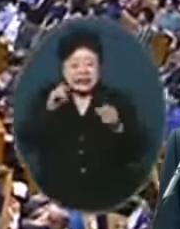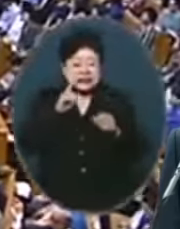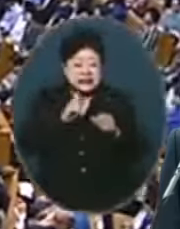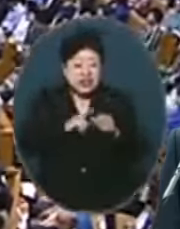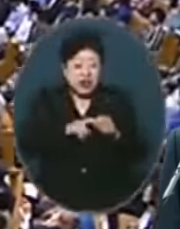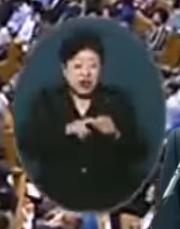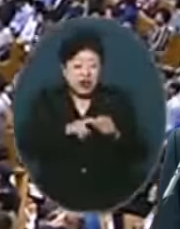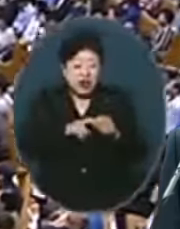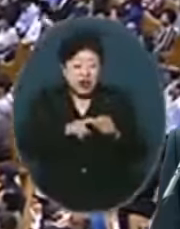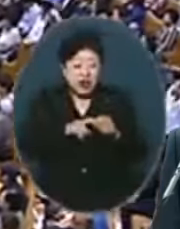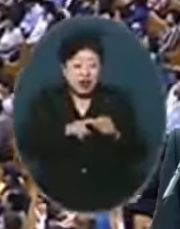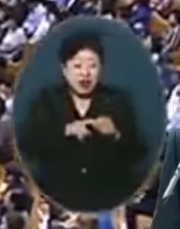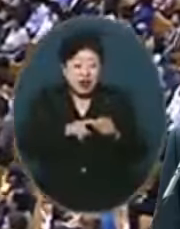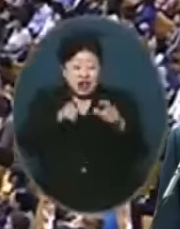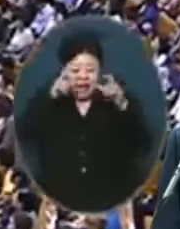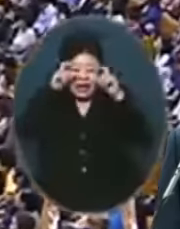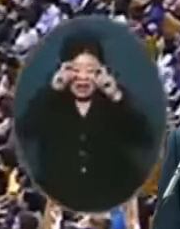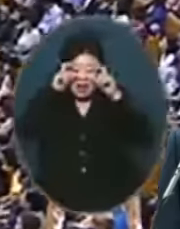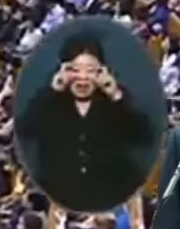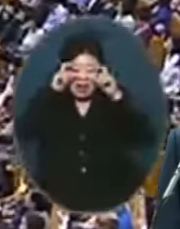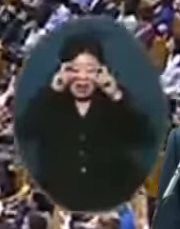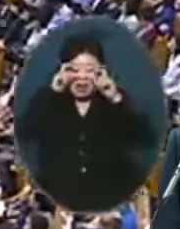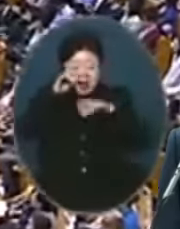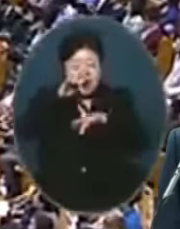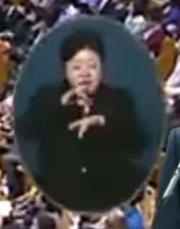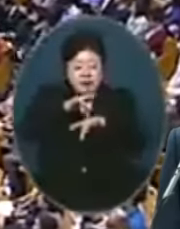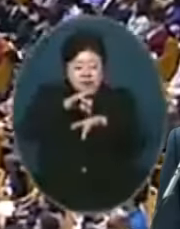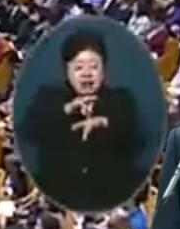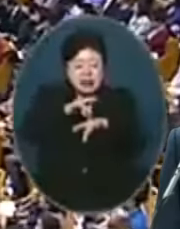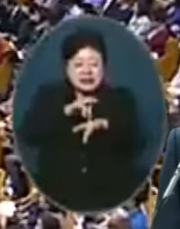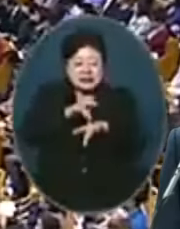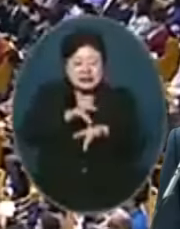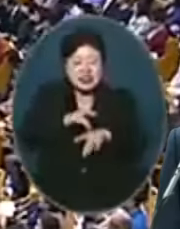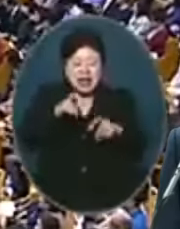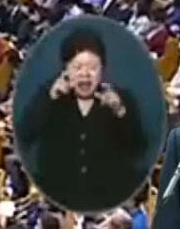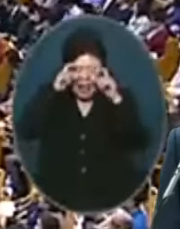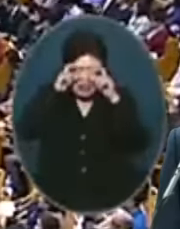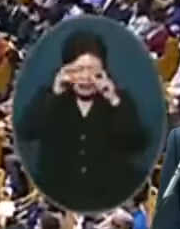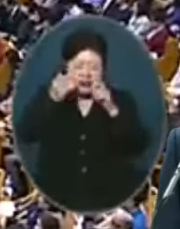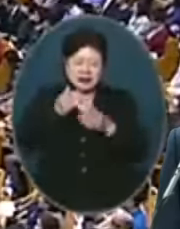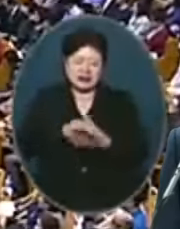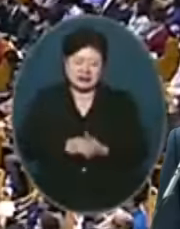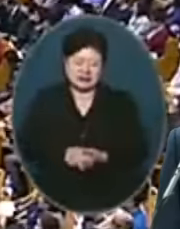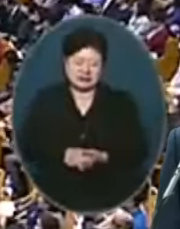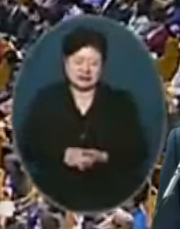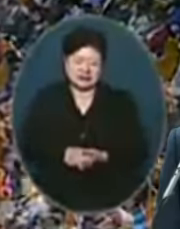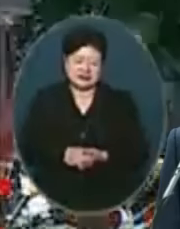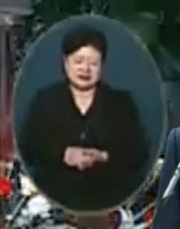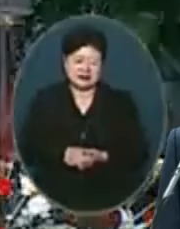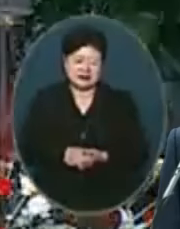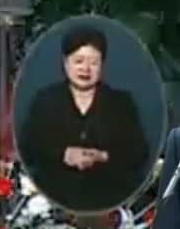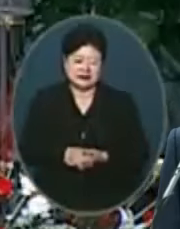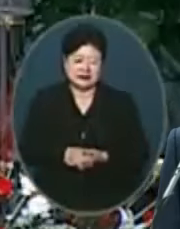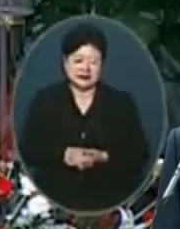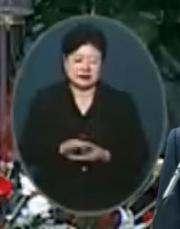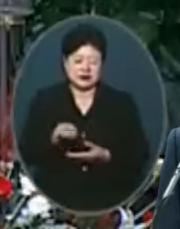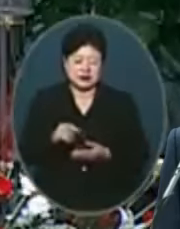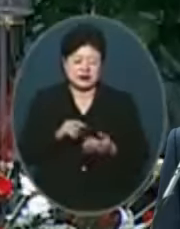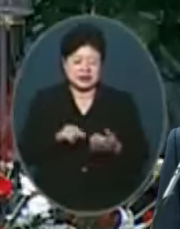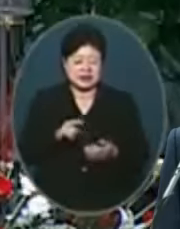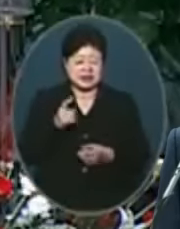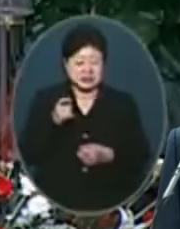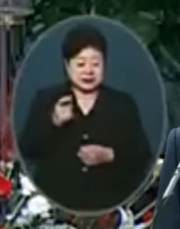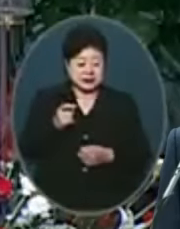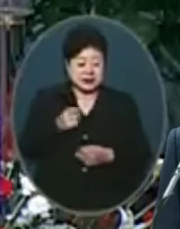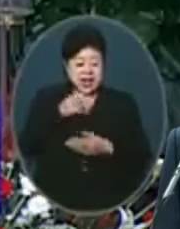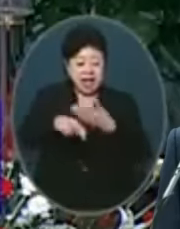인간적인 안경이 마귀가 끼는 안경이 되고 마는 것입니다. 민수기 14장